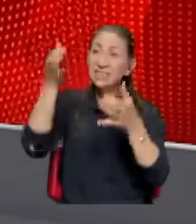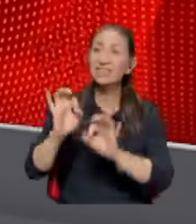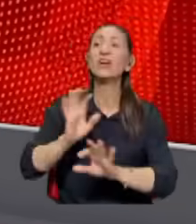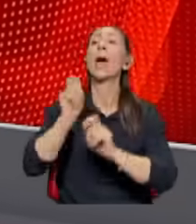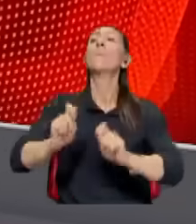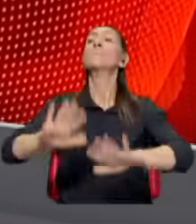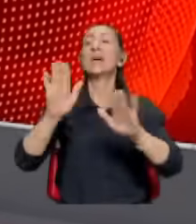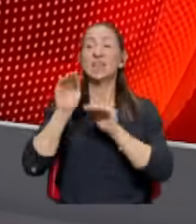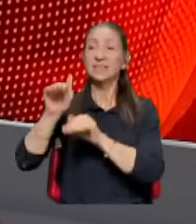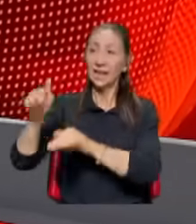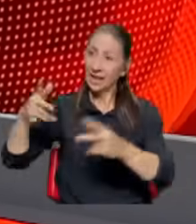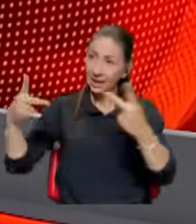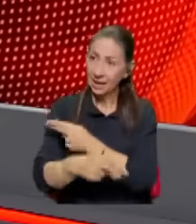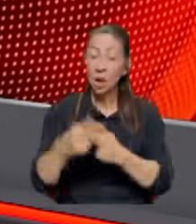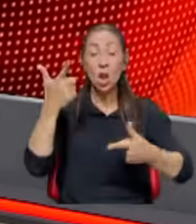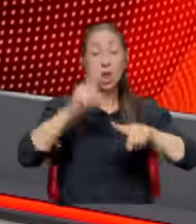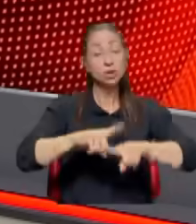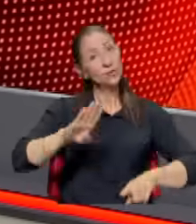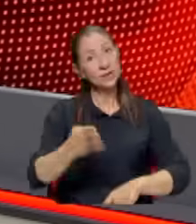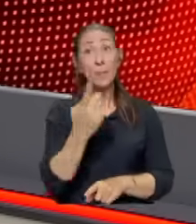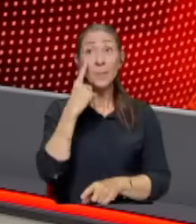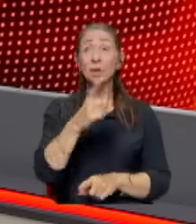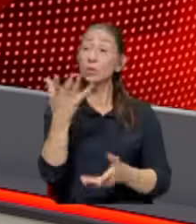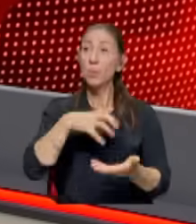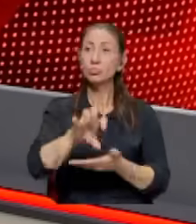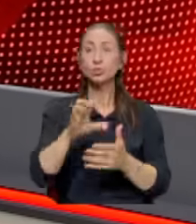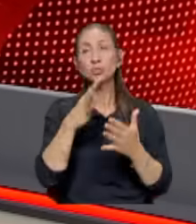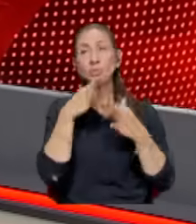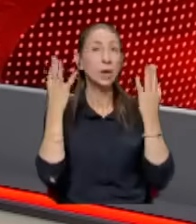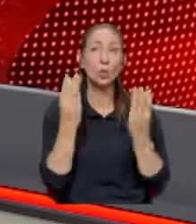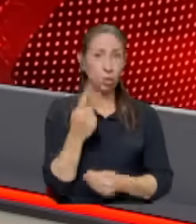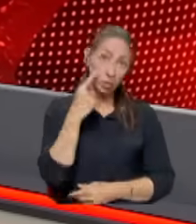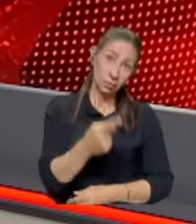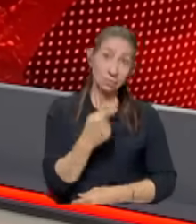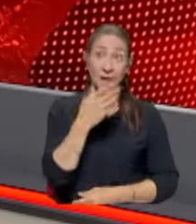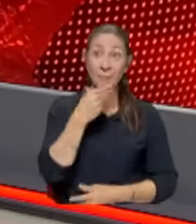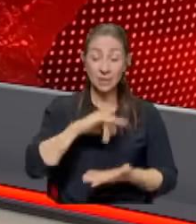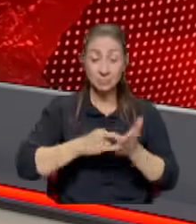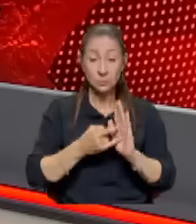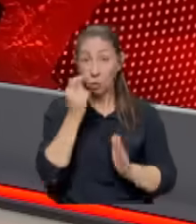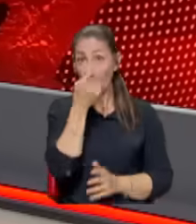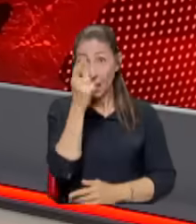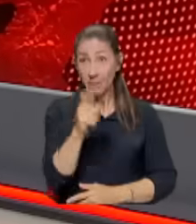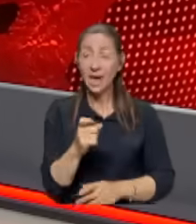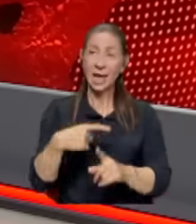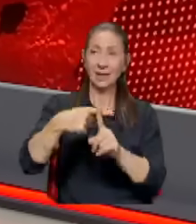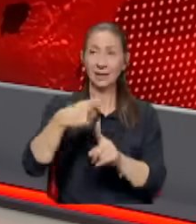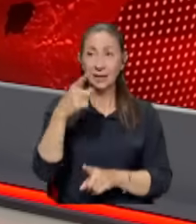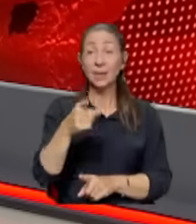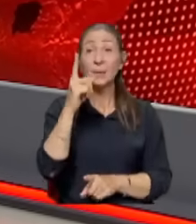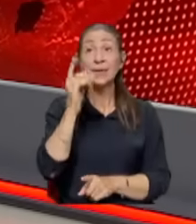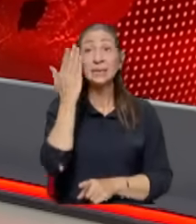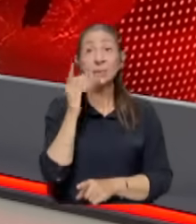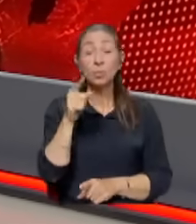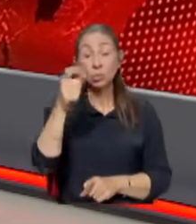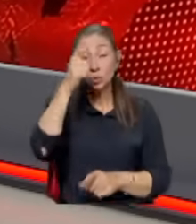sıfırlamayın teşvikleri kesin. Lüksten vazgeçin. Bakın o zaman bütçe nasıl müsait oluyor demiş. Emeklinin geçinmesi kolay mı diye ekleyerek. Bir